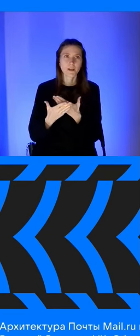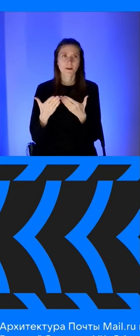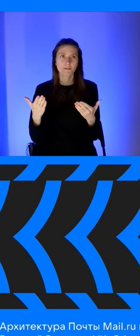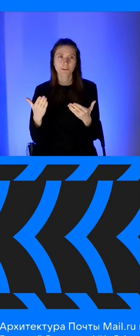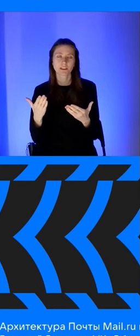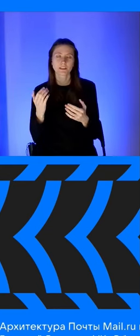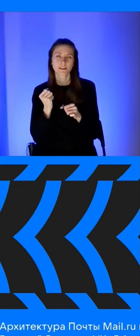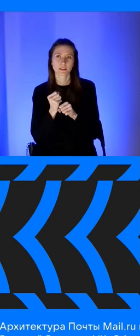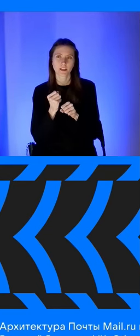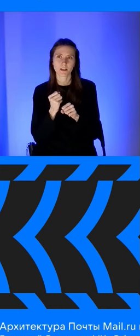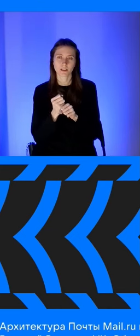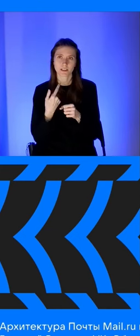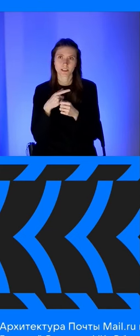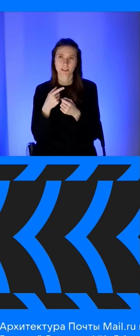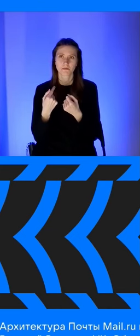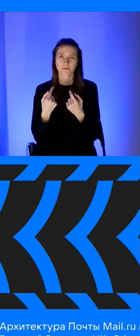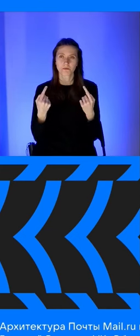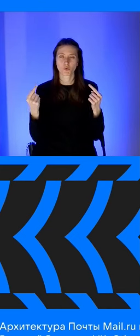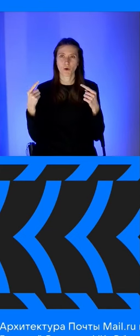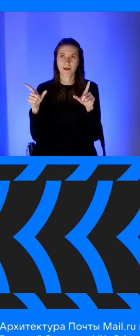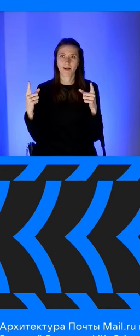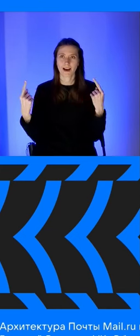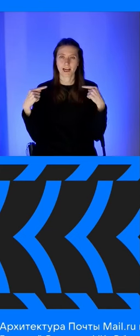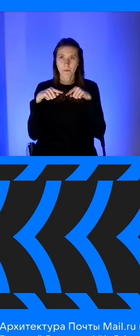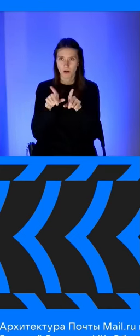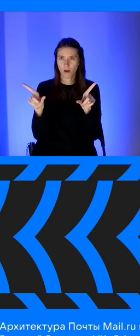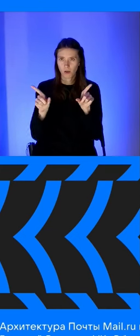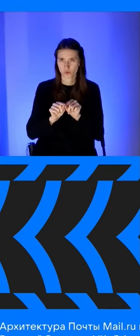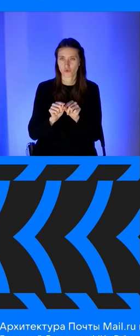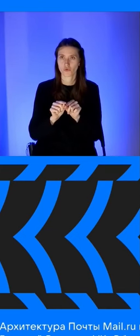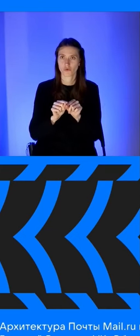такую репликацию данных к себе и поддерживаете копию этого сервиса у себя?